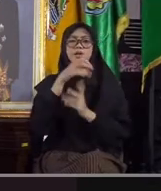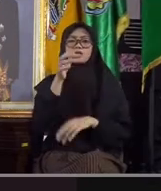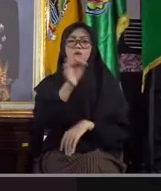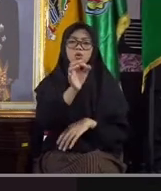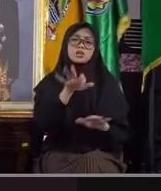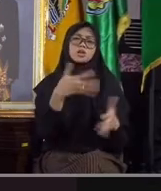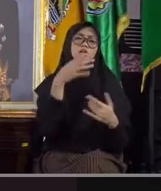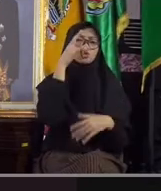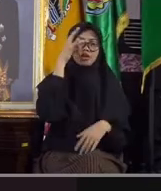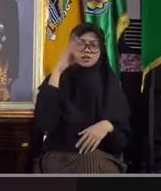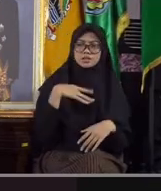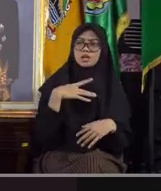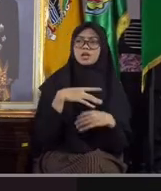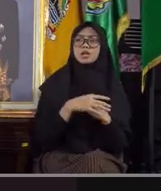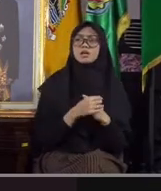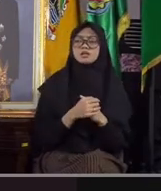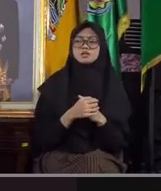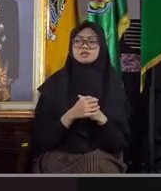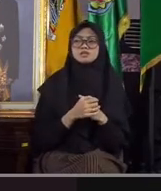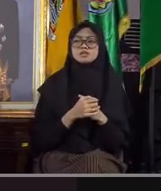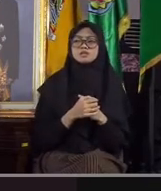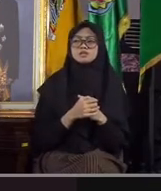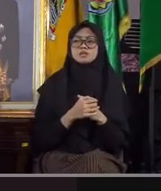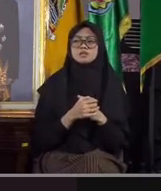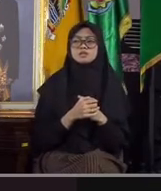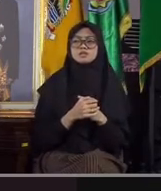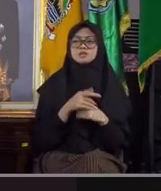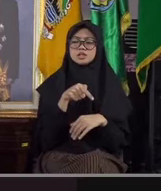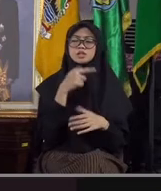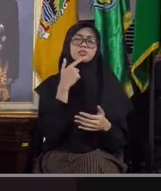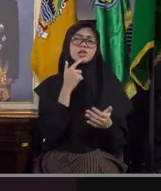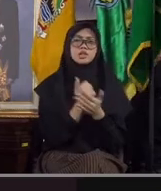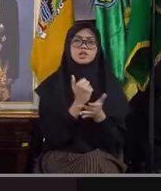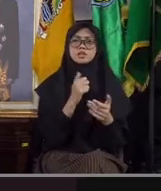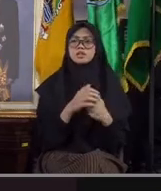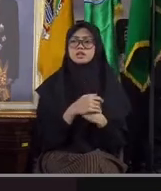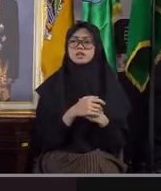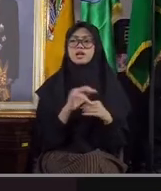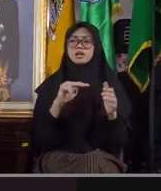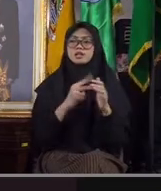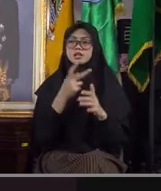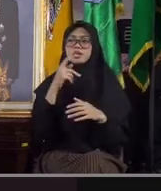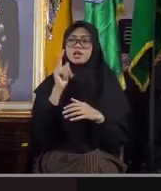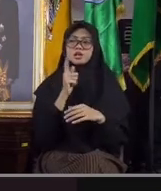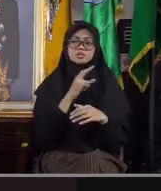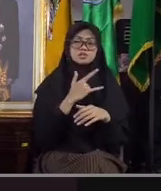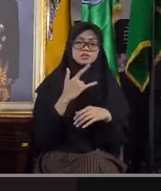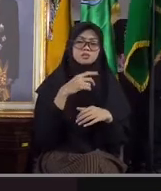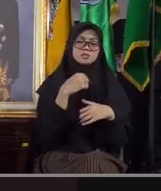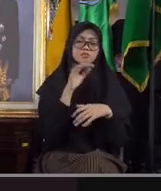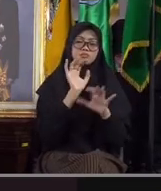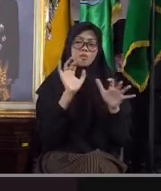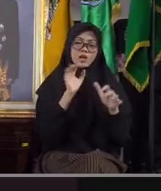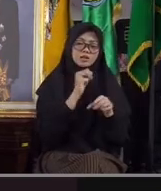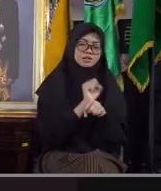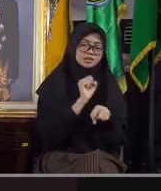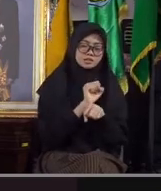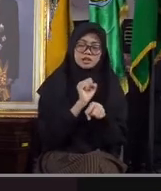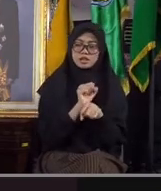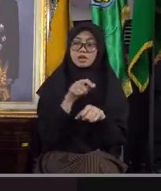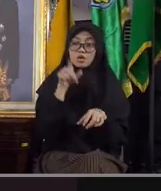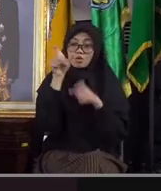desa dan kampung, di desa maupun di kampung kota, itu jadi penting. Nah, itu yang kami banyak kerjakan, bagaimana kemudian aktor-aktor